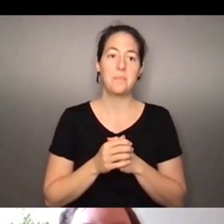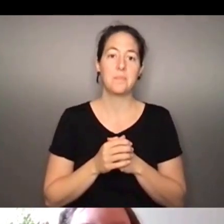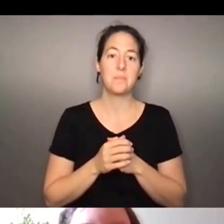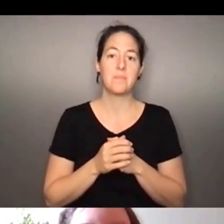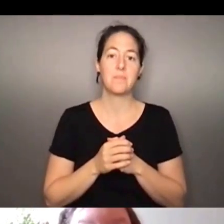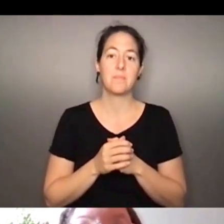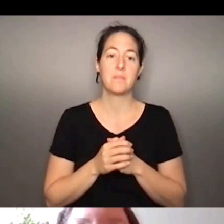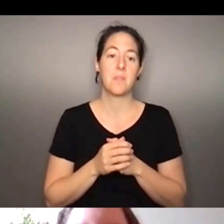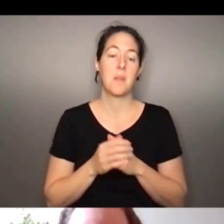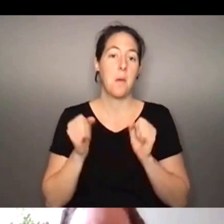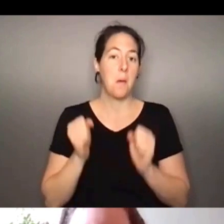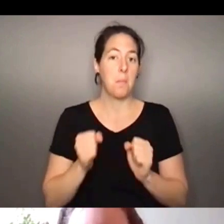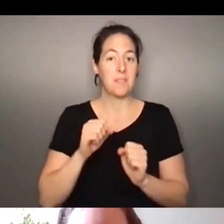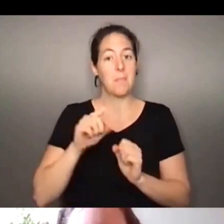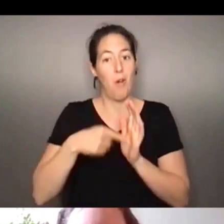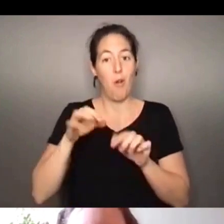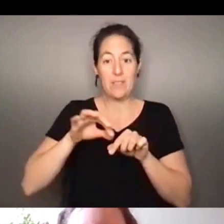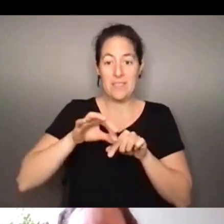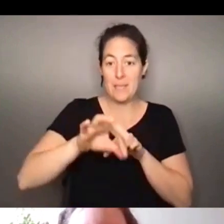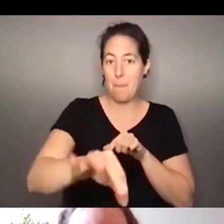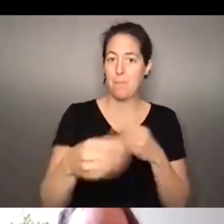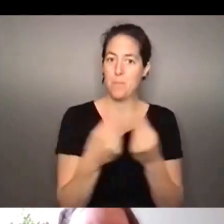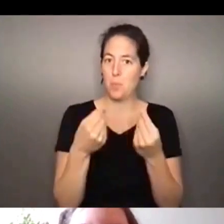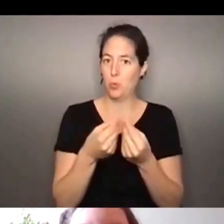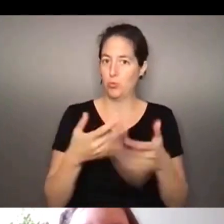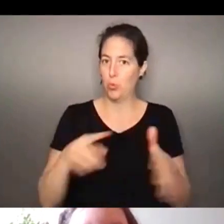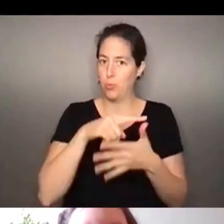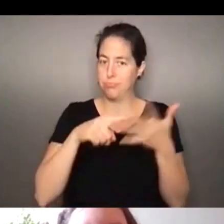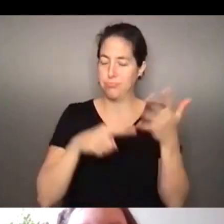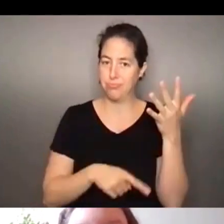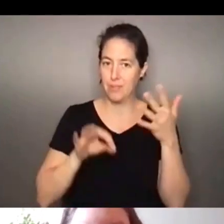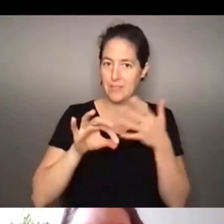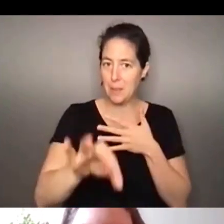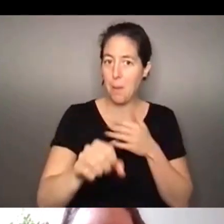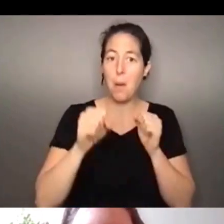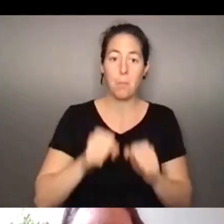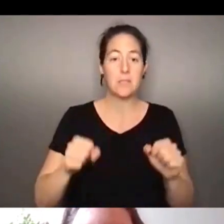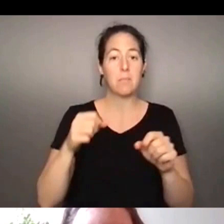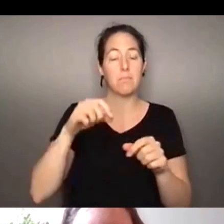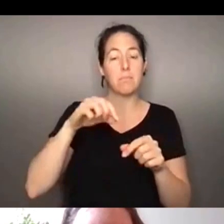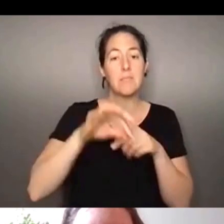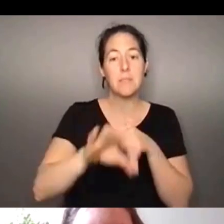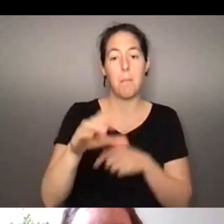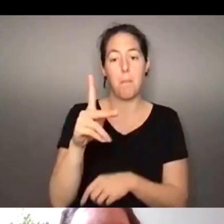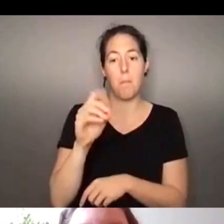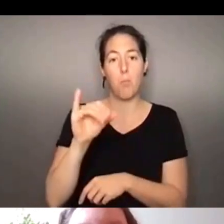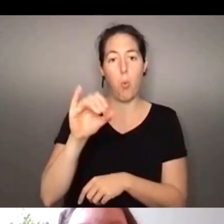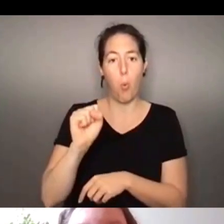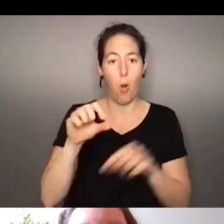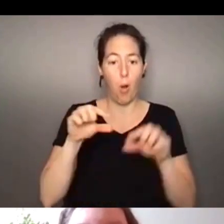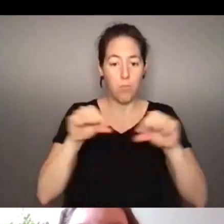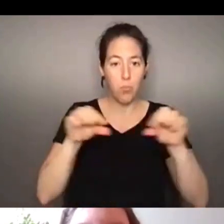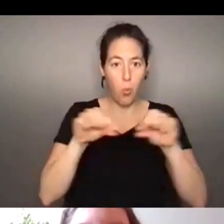on peut ressemer beaucoup de choses. Alors, on peut commencer avec des pois pour des